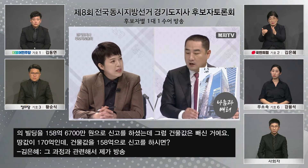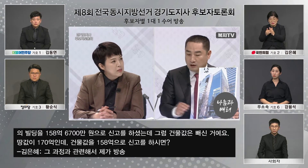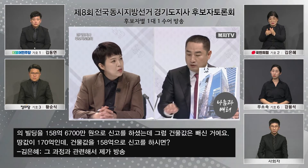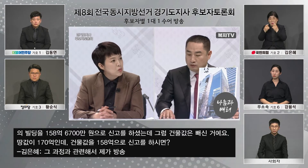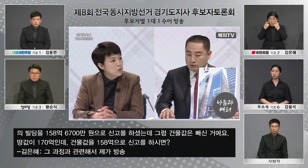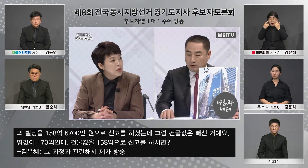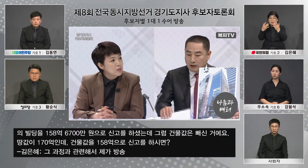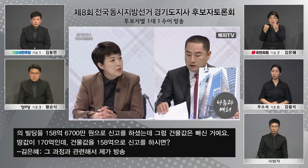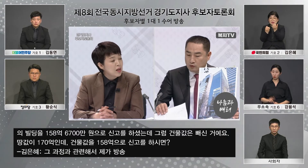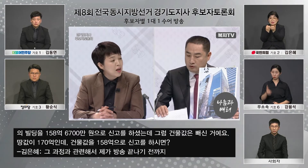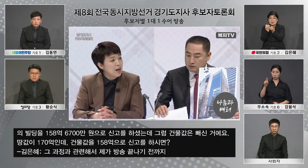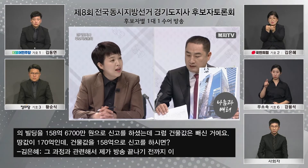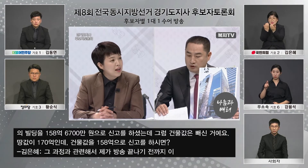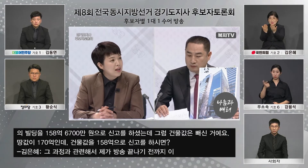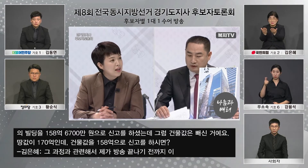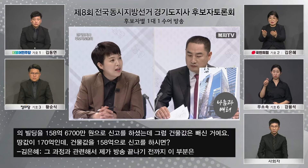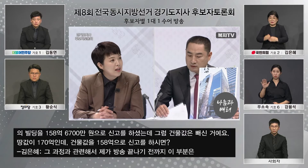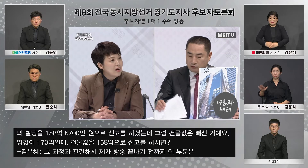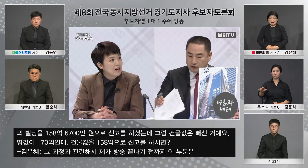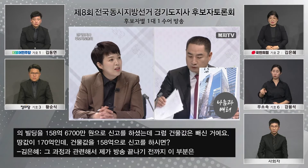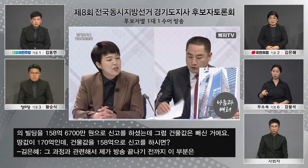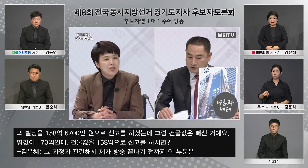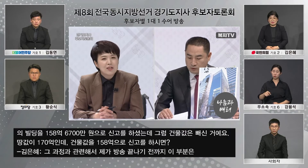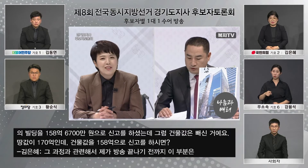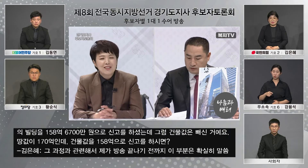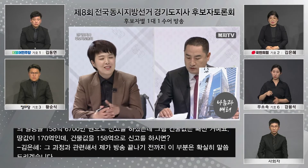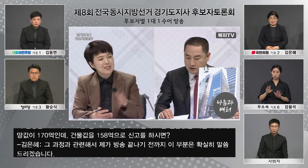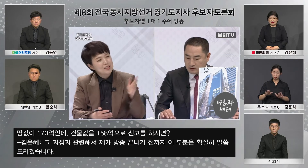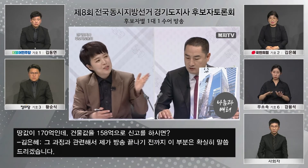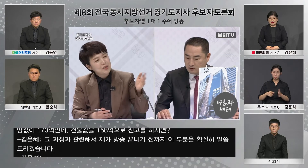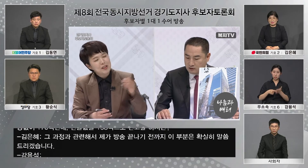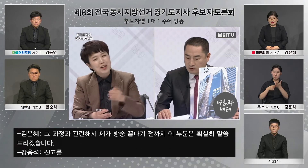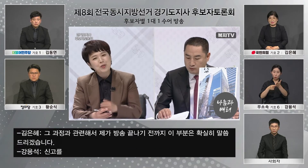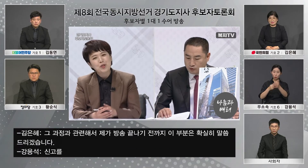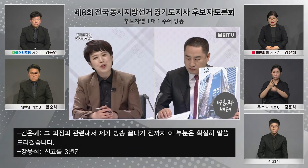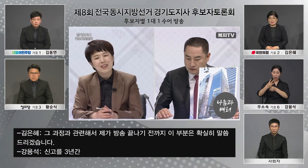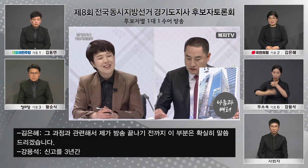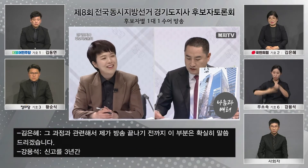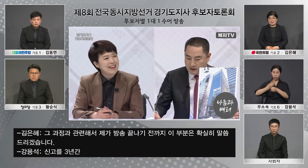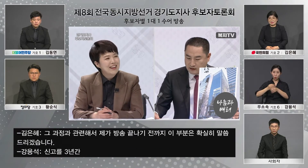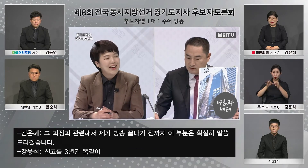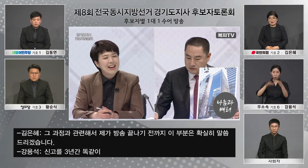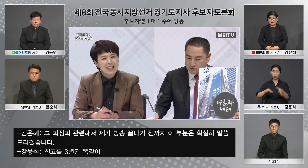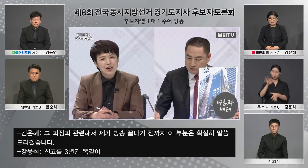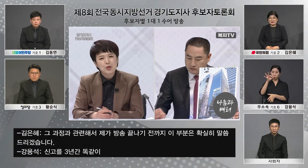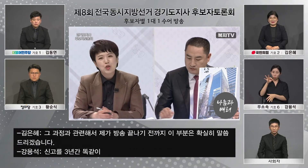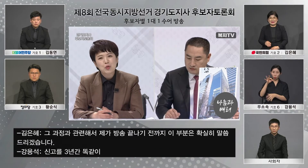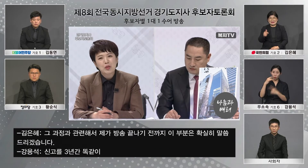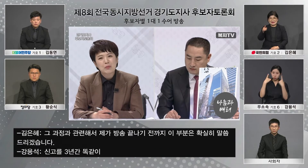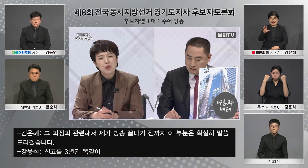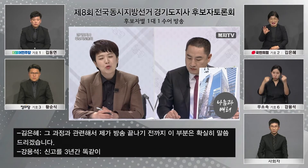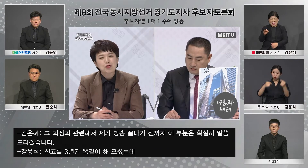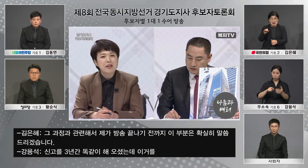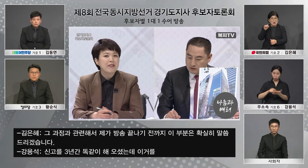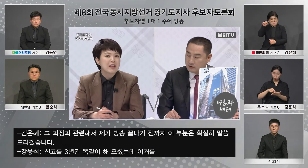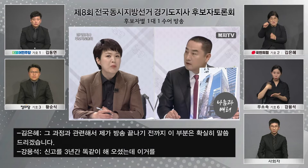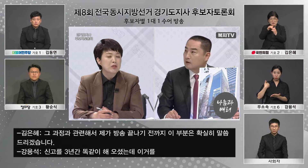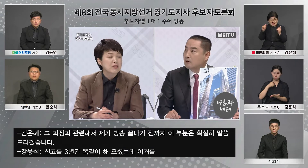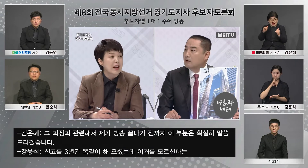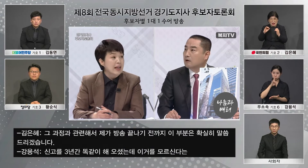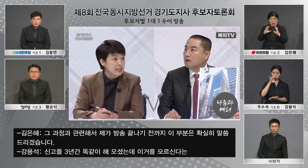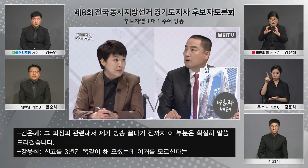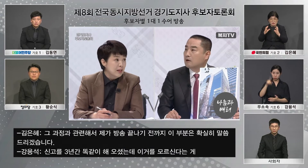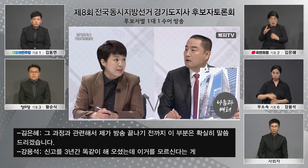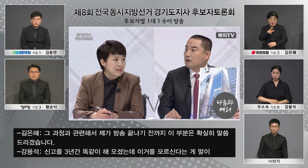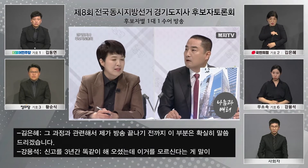확실하게 아니 이건 신고를 3년 반 계속 똑같이 해오셨는데 이걸 모르신다는 게 말이 안 되죠. 강영석 후보님도 국회의원을